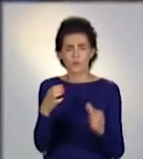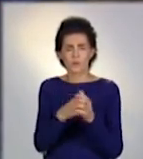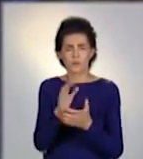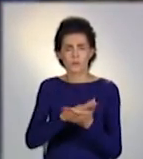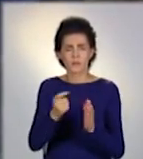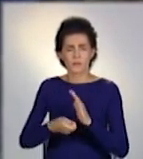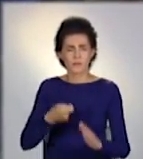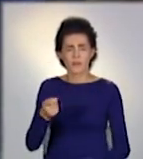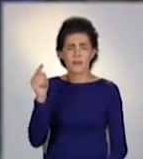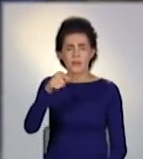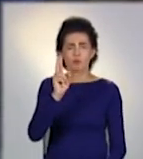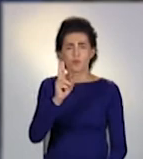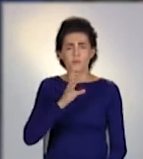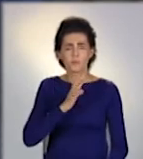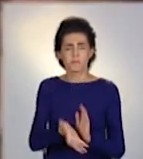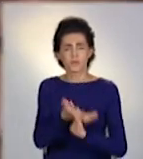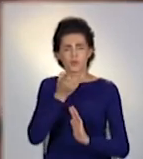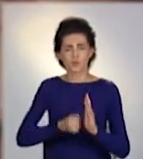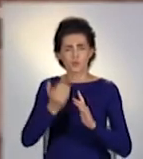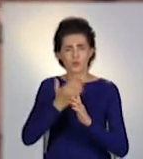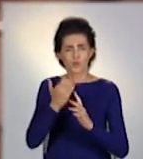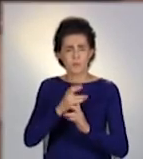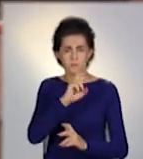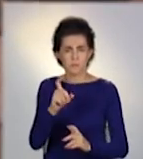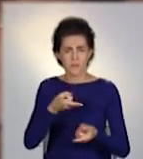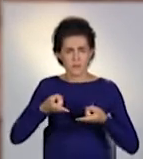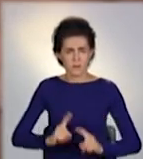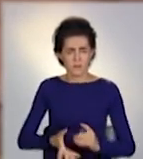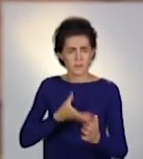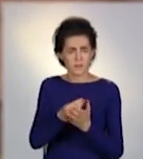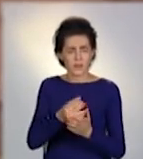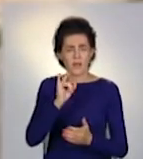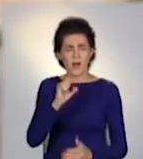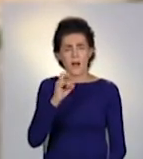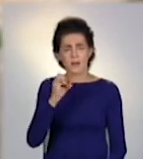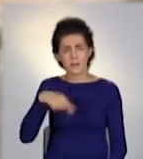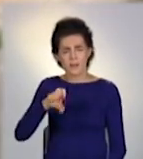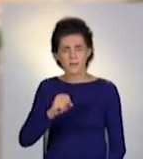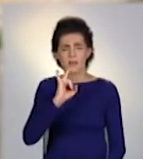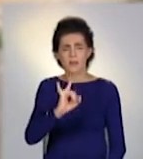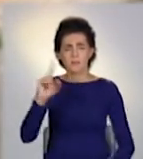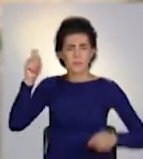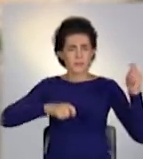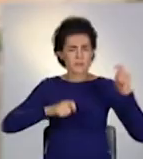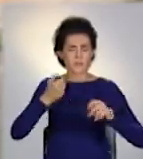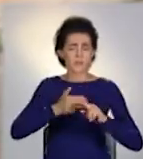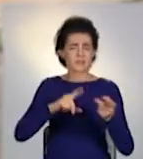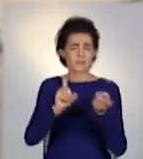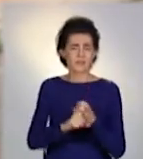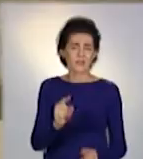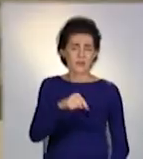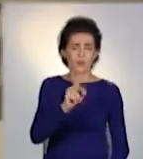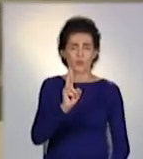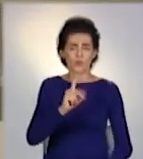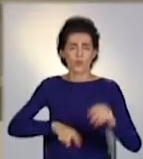заявників. Ті, хто отримував субсидію в безготівковій формі, а ще орендарі та переселенці. Стосується це й тих, чиї